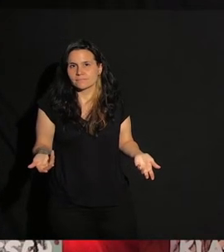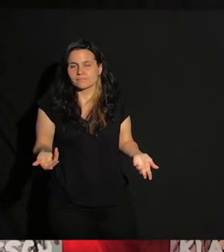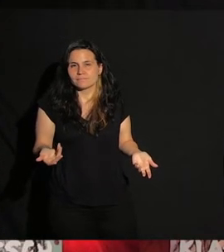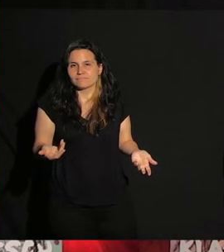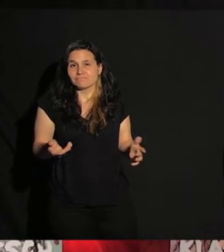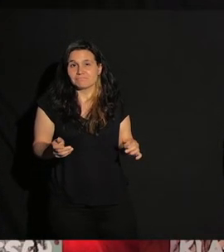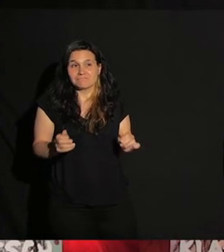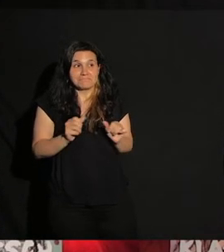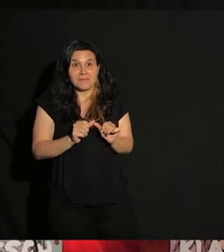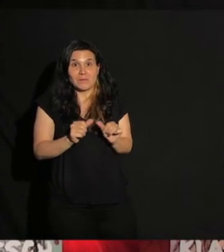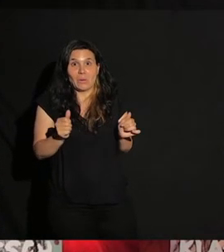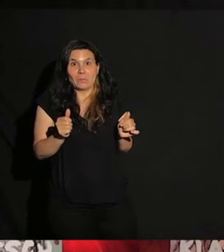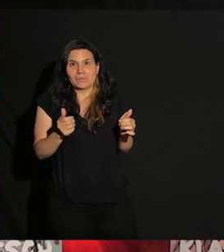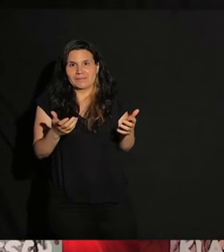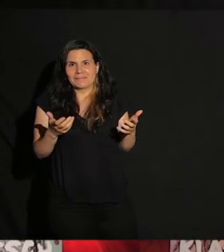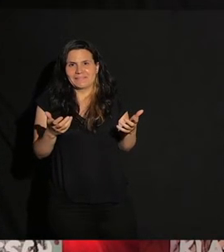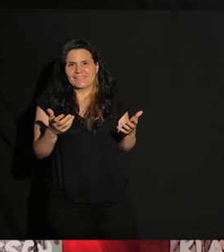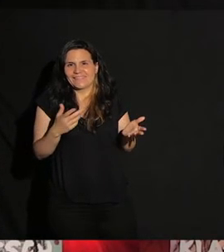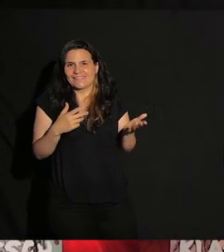glücklicherweise,